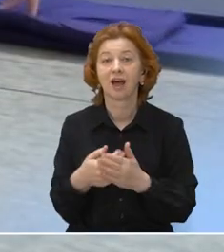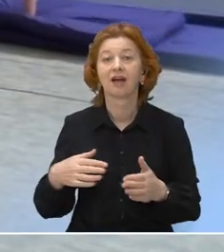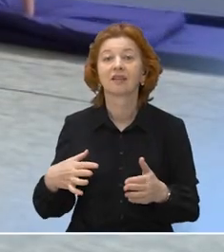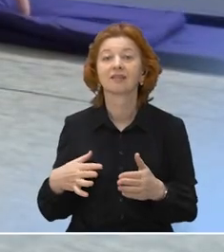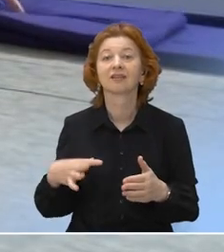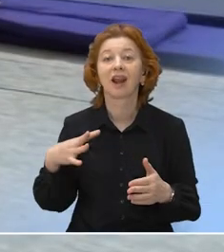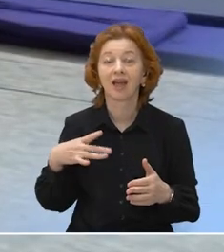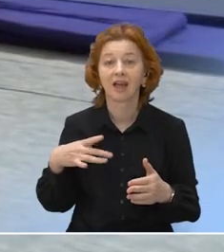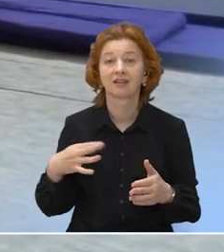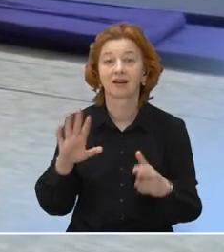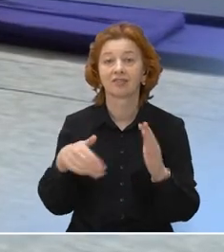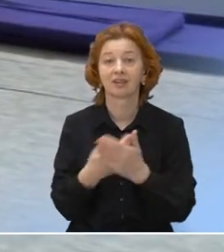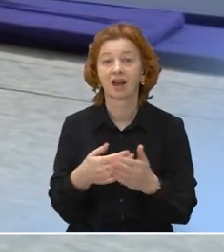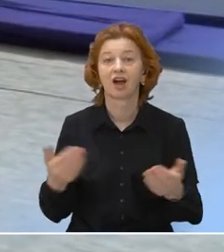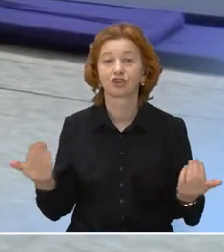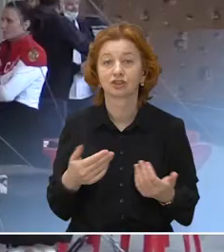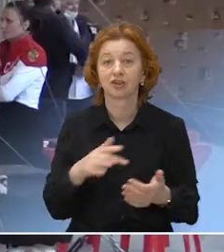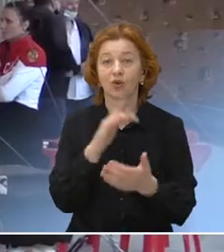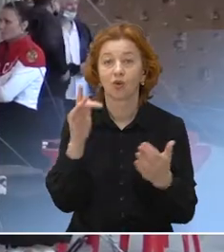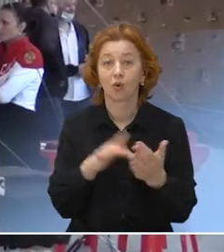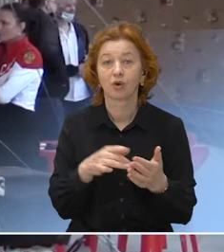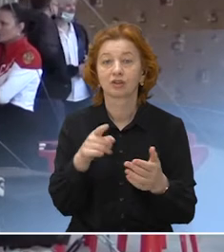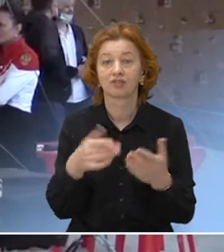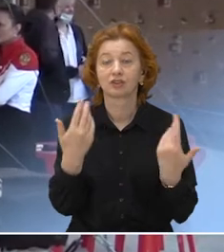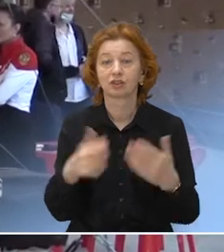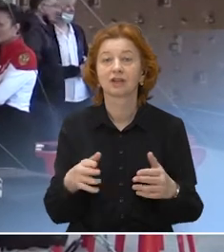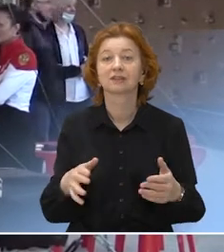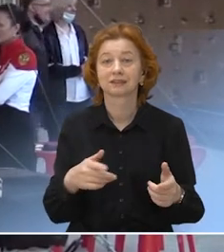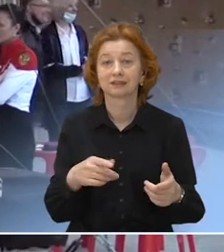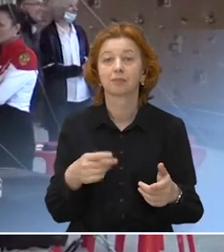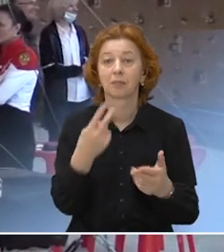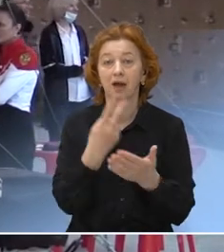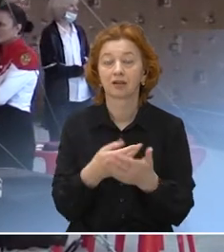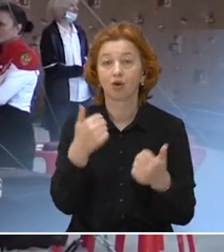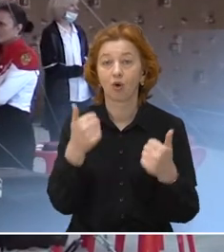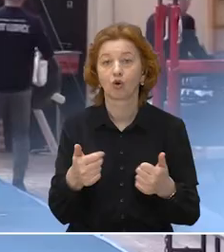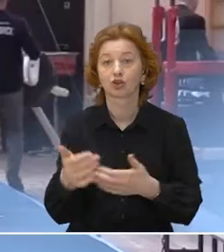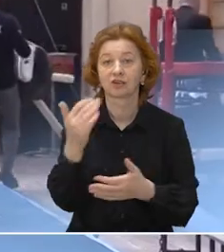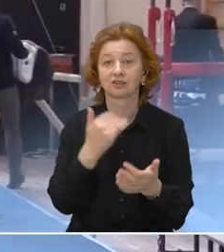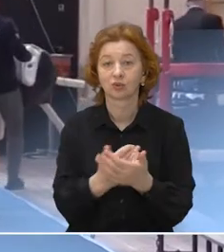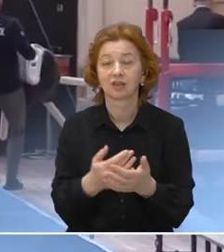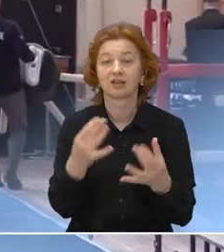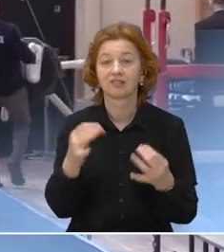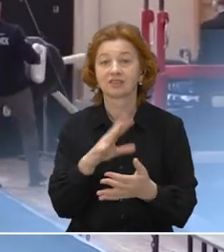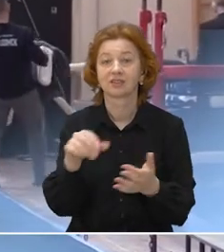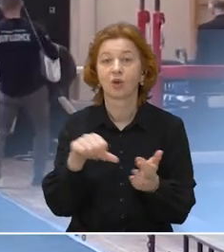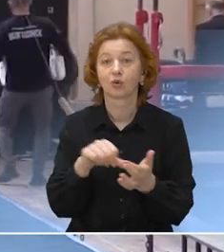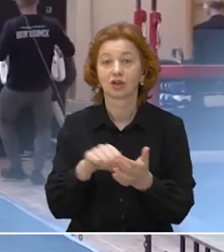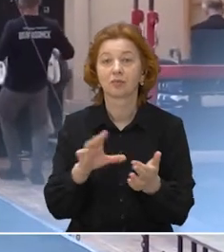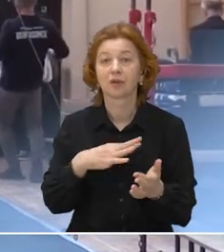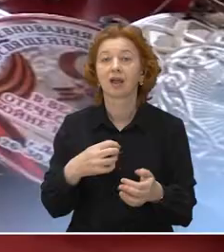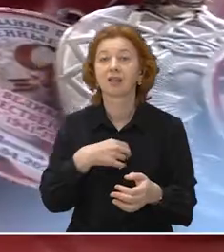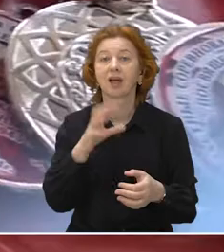для тренеров и, естественно, для города. По итогам соревнований донецкие гимнасты показали хорошие результаты. Все участники